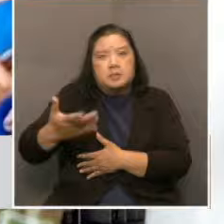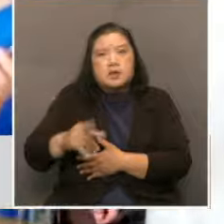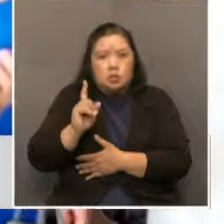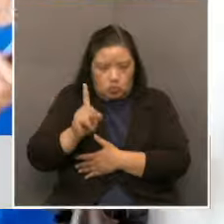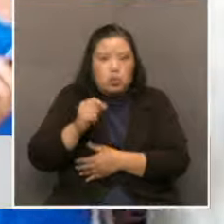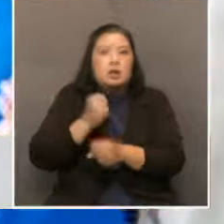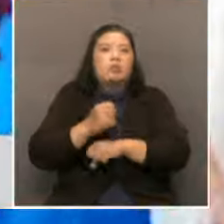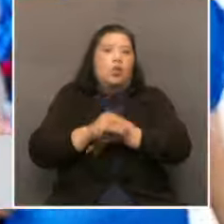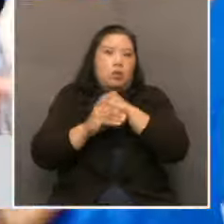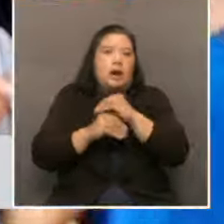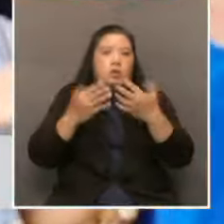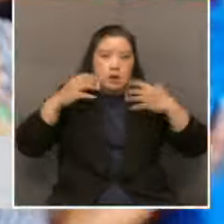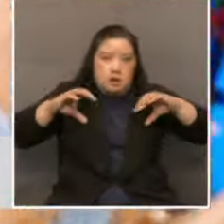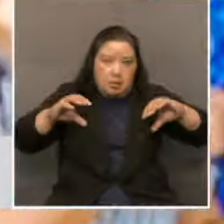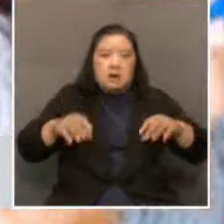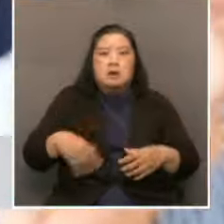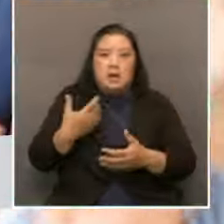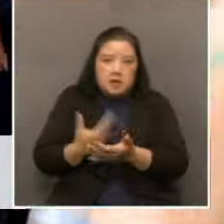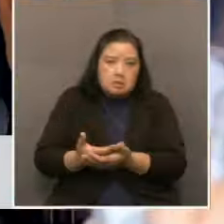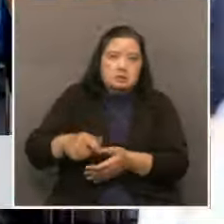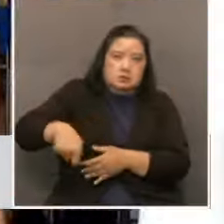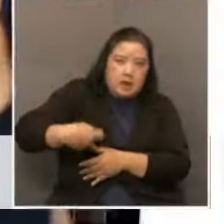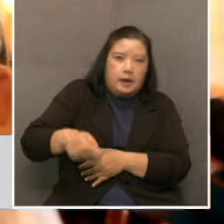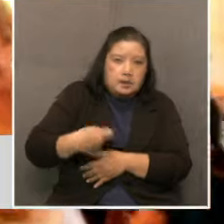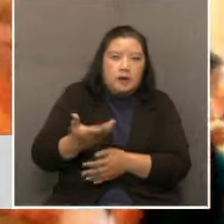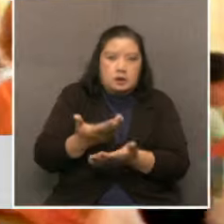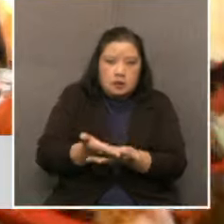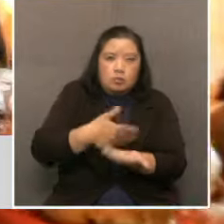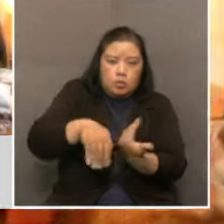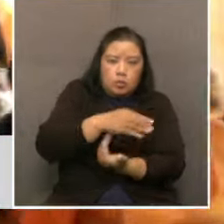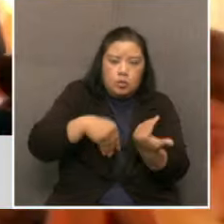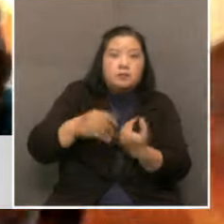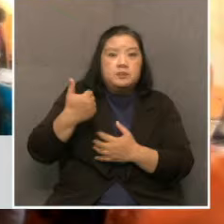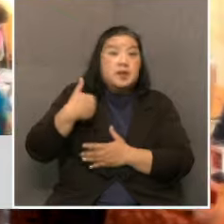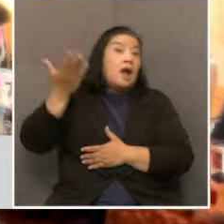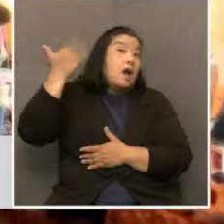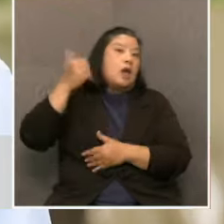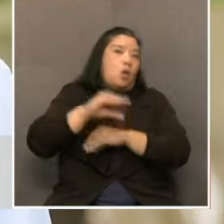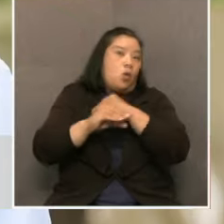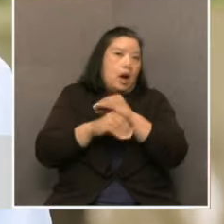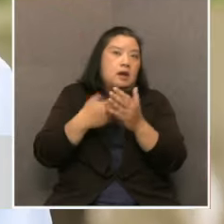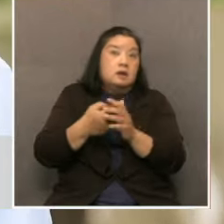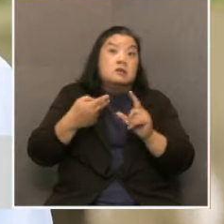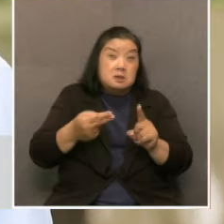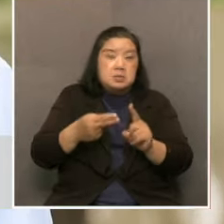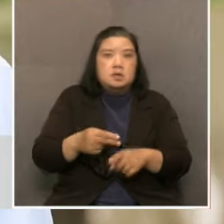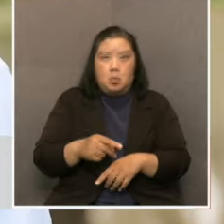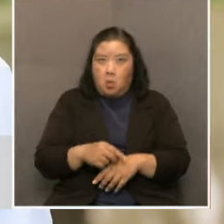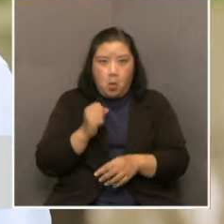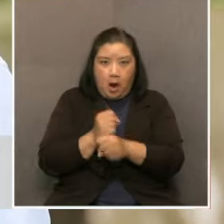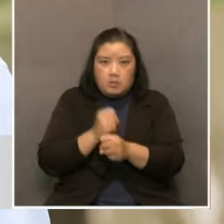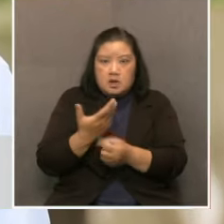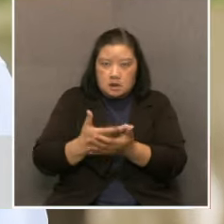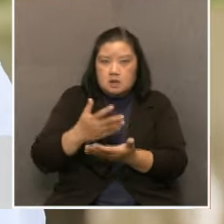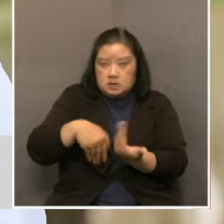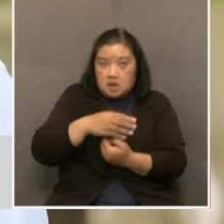ไปแล้วก็ฉีดเงินนะครับตอนแรกเขาเคยคิดกันว่าดิจิทัลวอลเล็ตมันจะเร็วปรากฏว่าช้ากว่าที่คิดเยอะทีนี้ก็ต้องเป